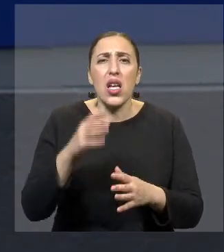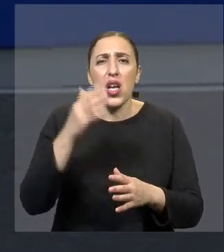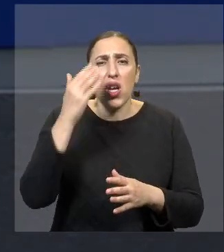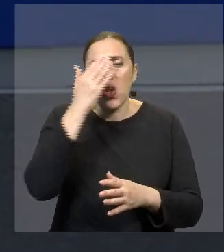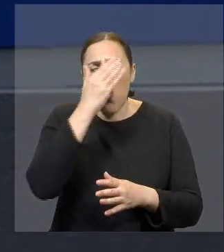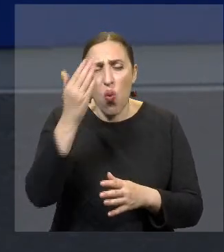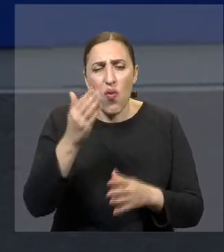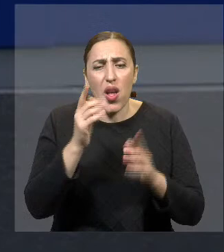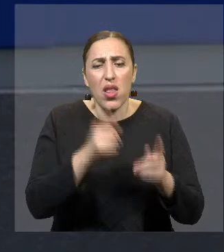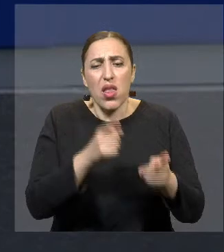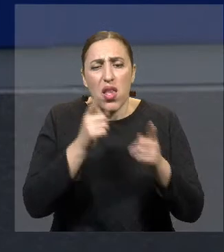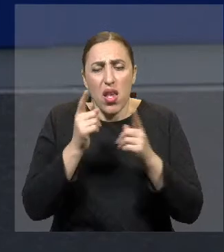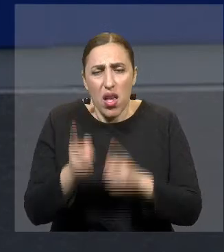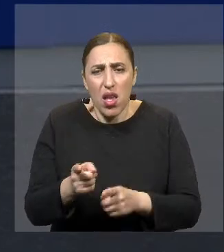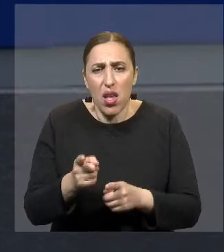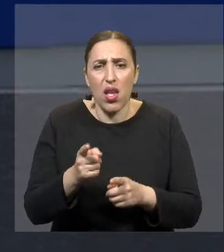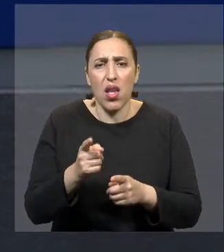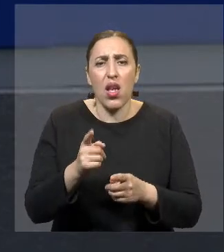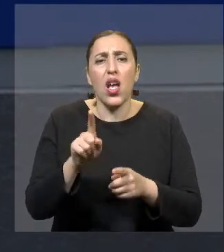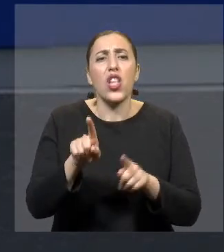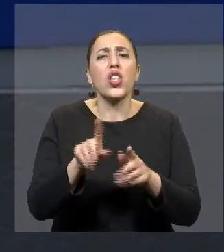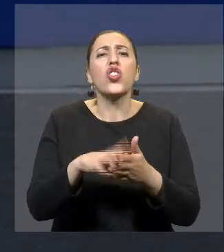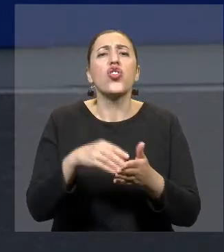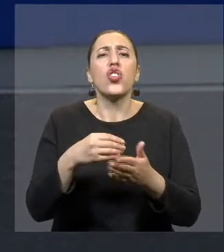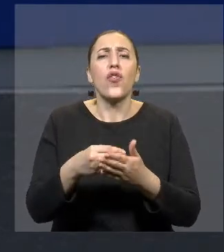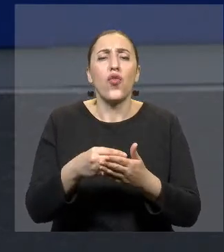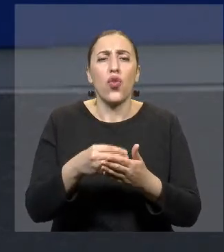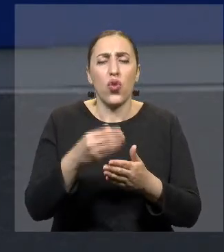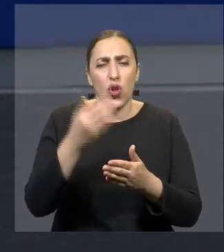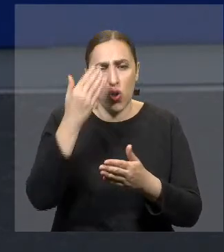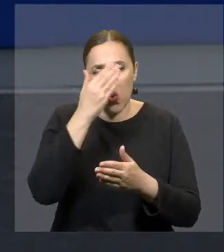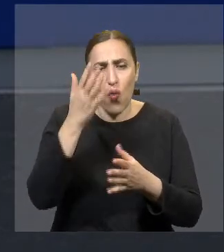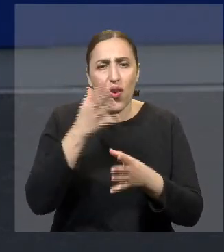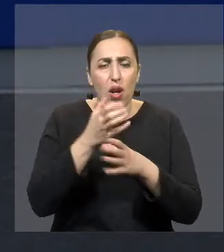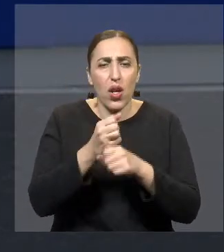որ պաստացի նշանակում է է էտնիկ զտում, անունդ հունելի է